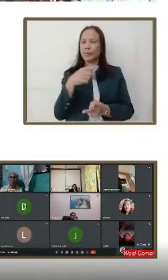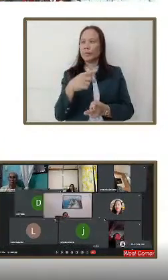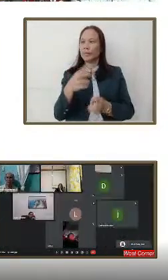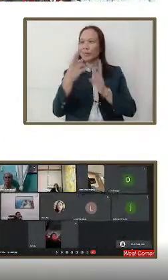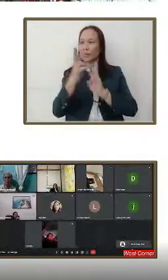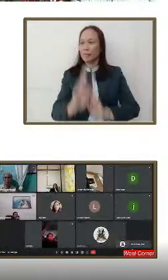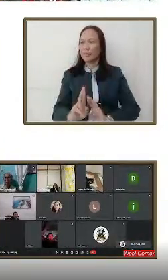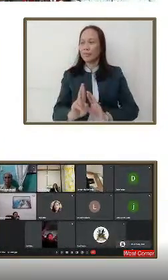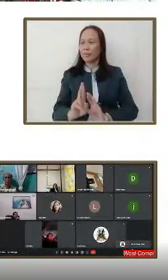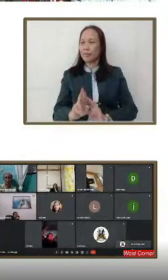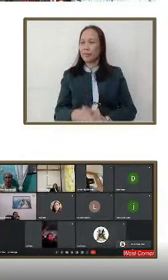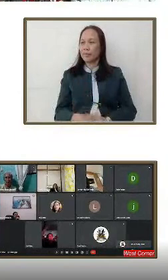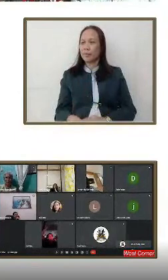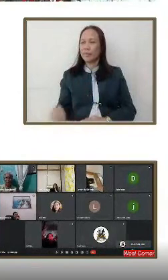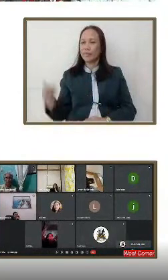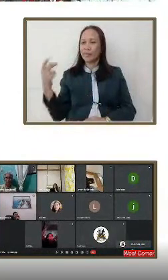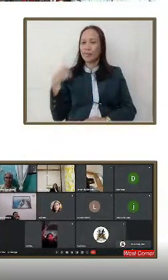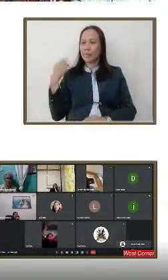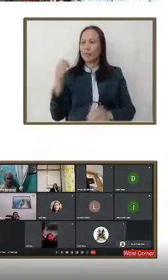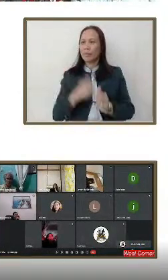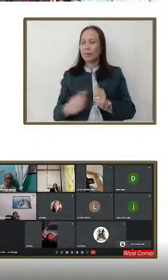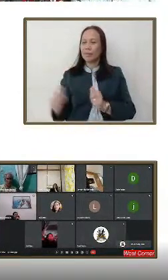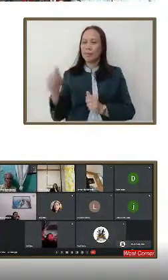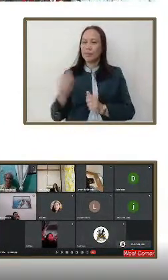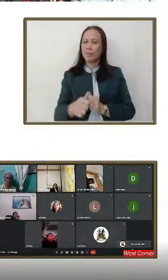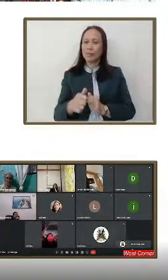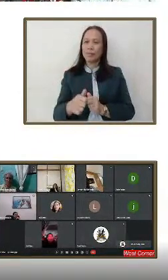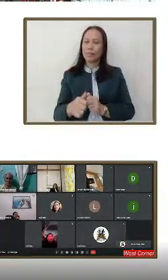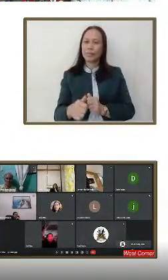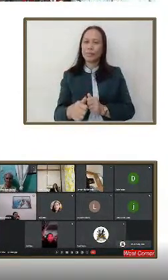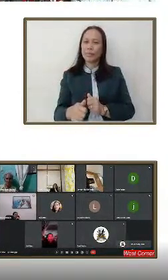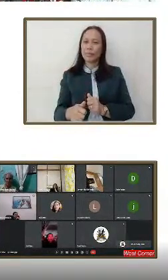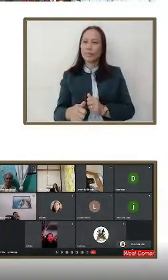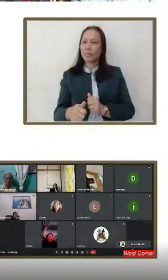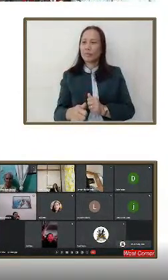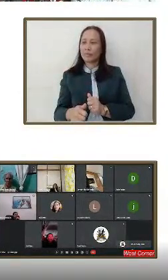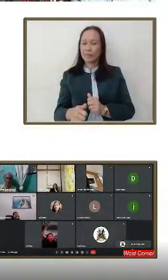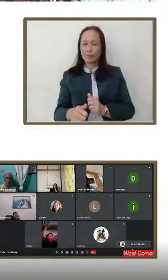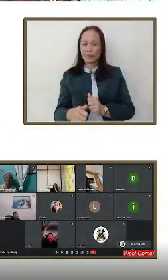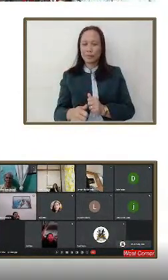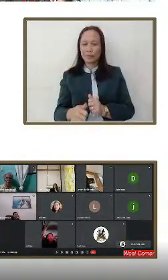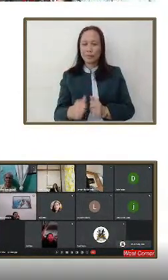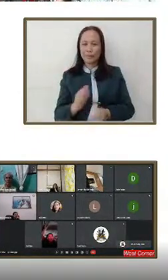Pagbutihin nyo na yan, kasi may mga nauna sa inyo na lumaki na, sumobra pang laki, walang respeto.